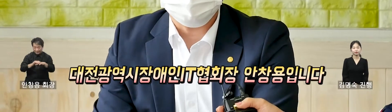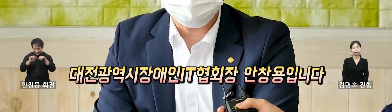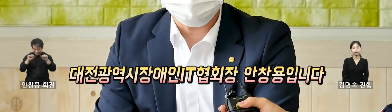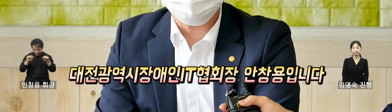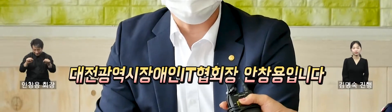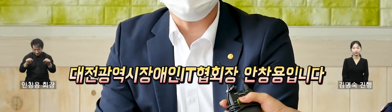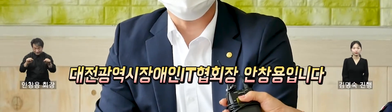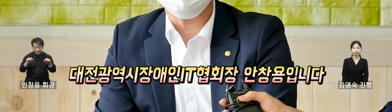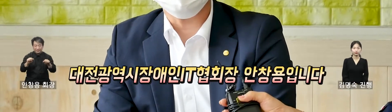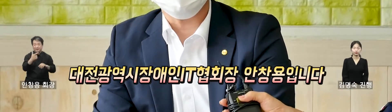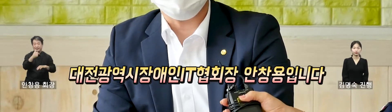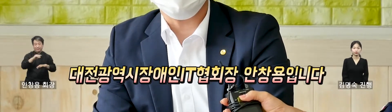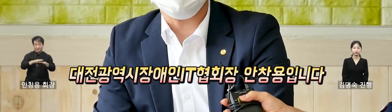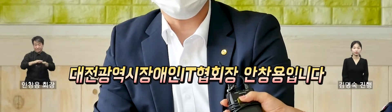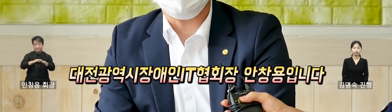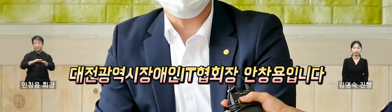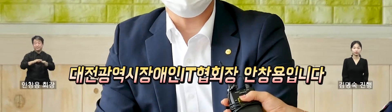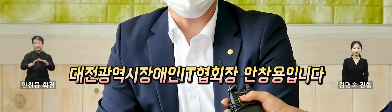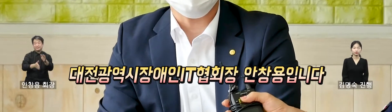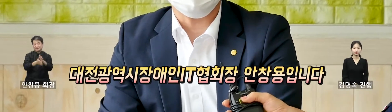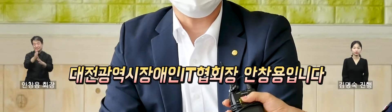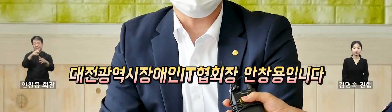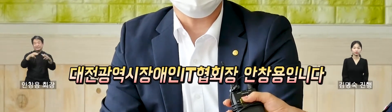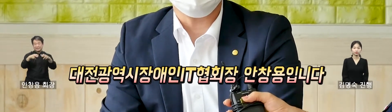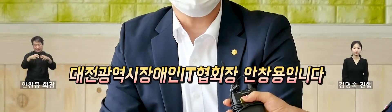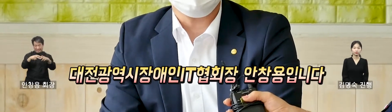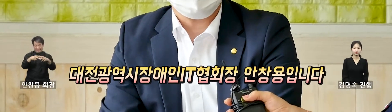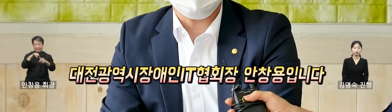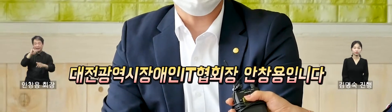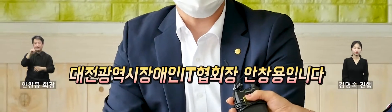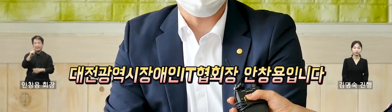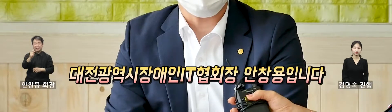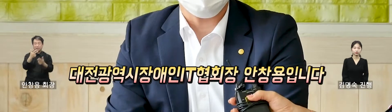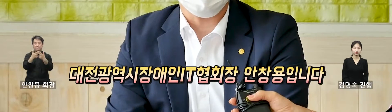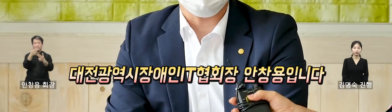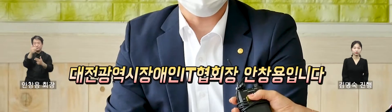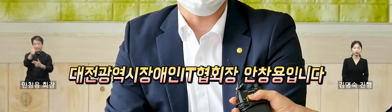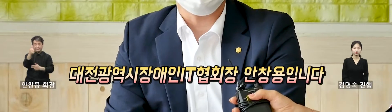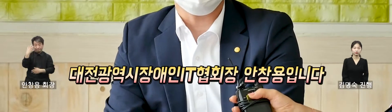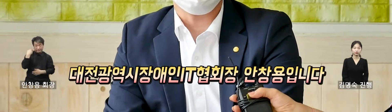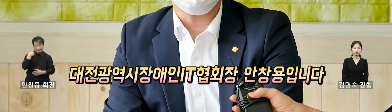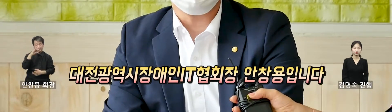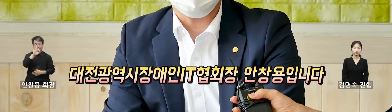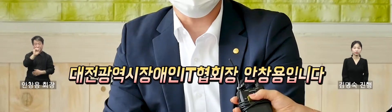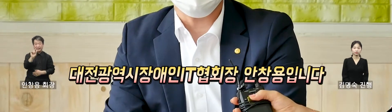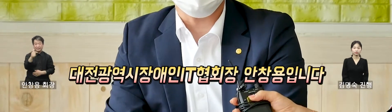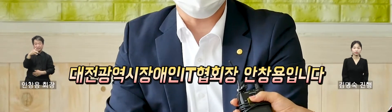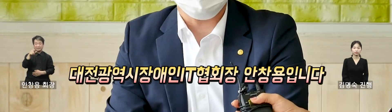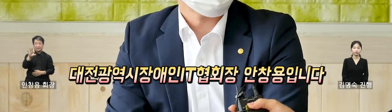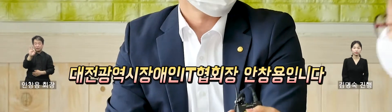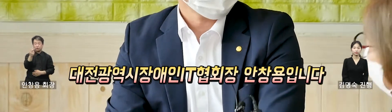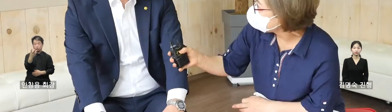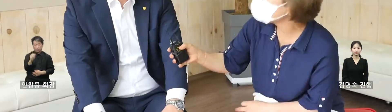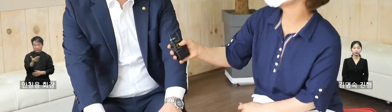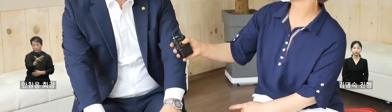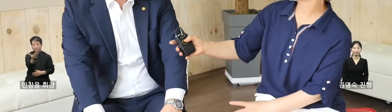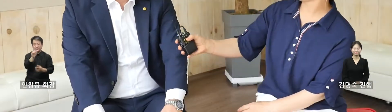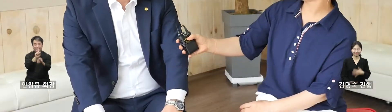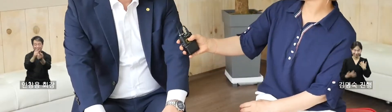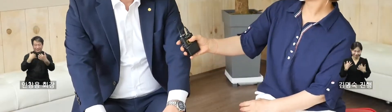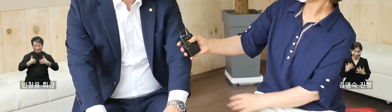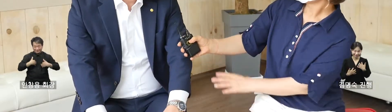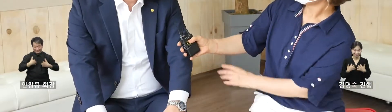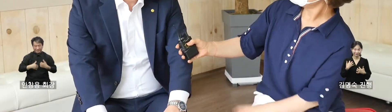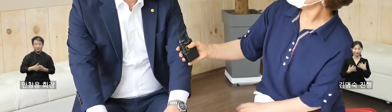안녕하세요. 대전광역시 장애인 IT협회장을 맡고 있는 안창용입니다. 시청자 여러분 반갑습니다. 아,